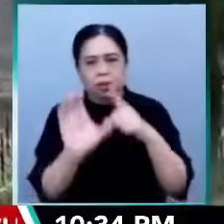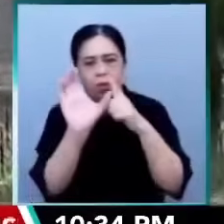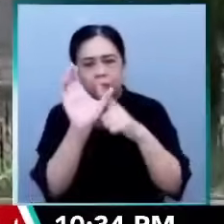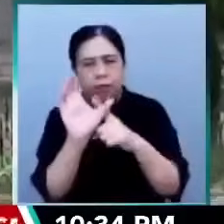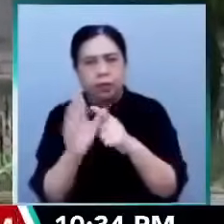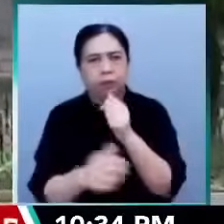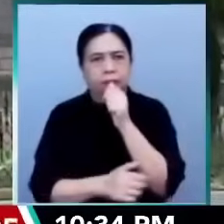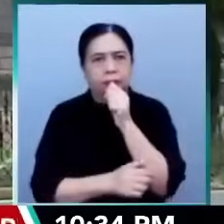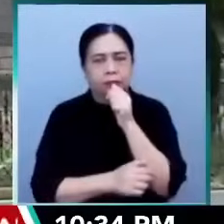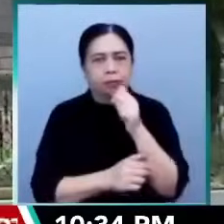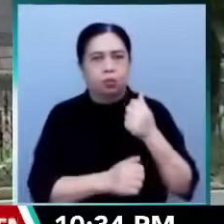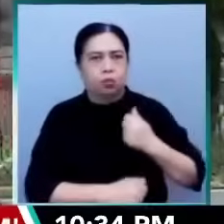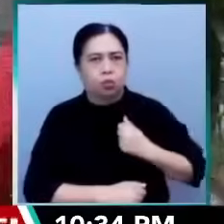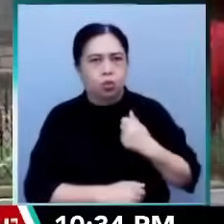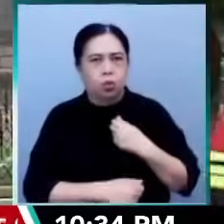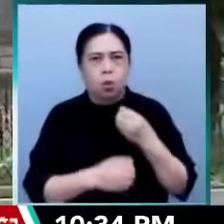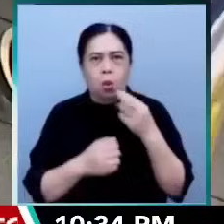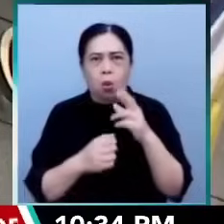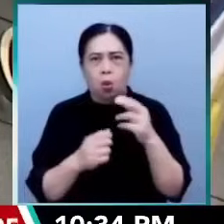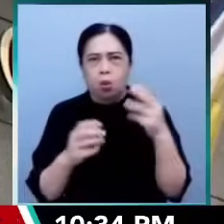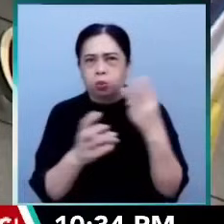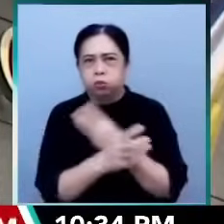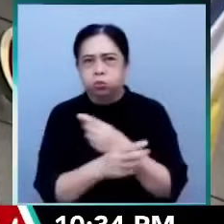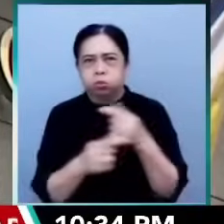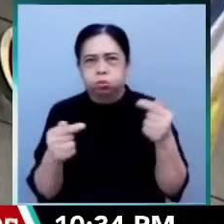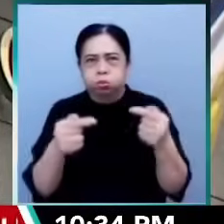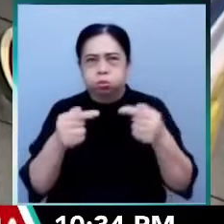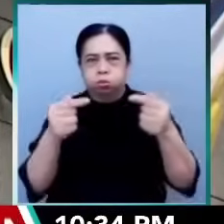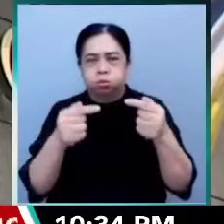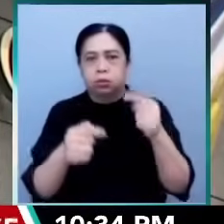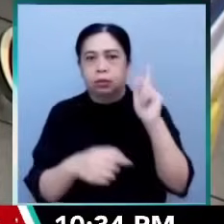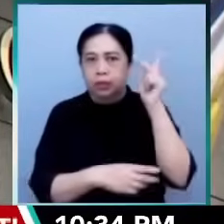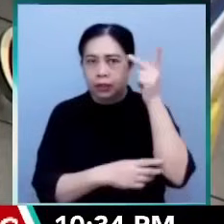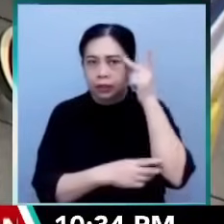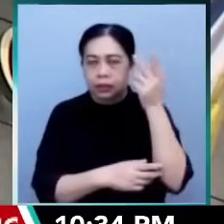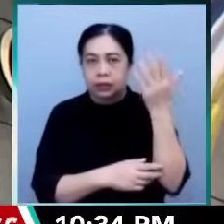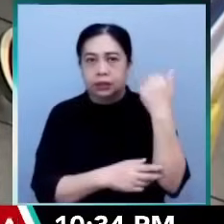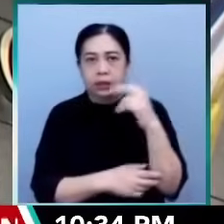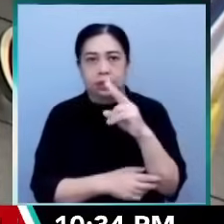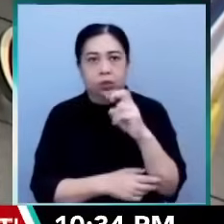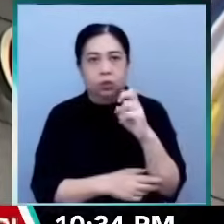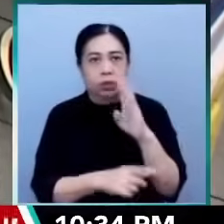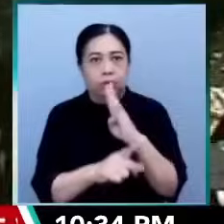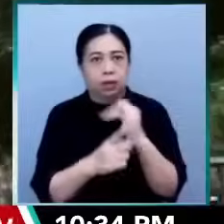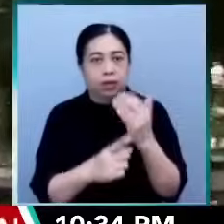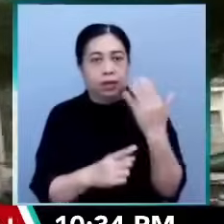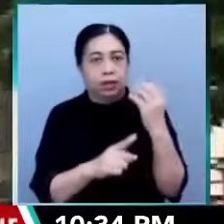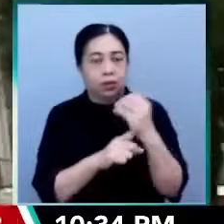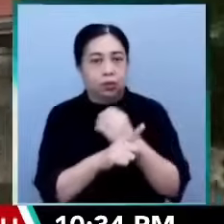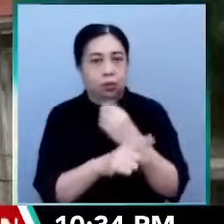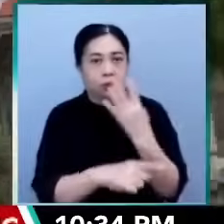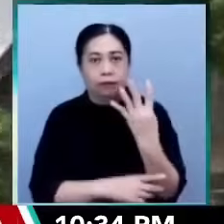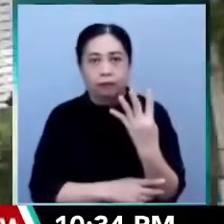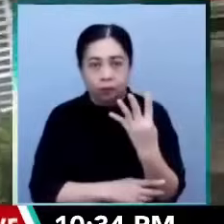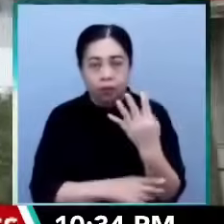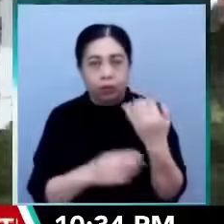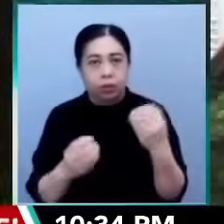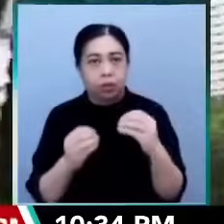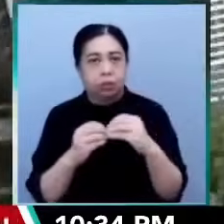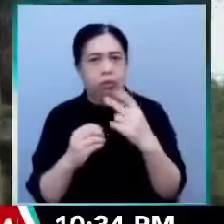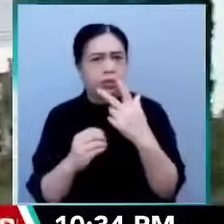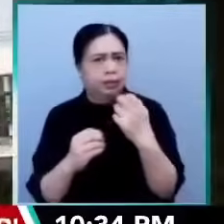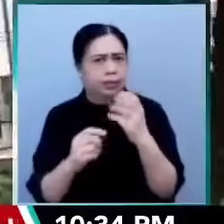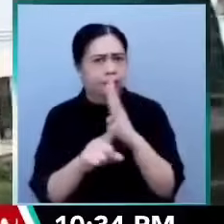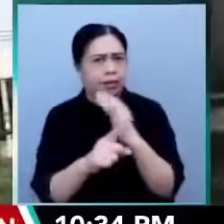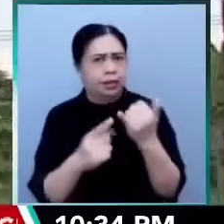o yung may matinding labanan sa politika. Mula sa mahigit 200 barangay noong October 4, mahigit 300 barangay na